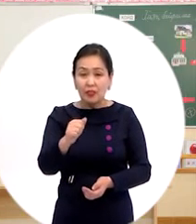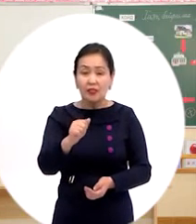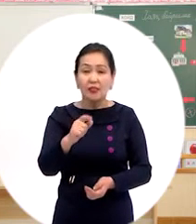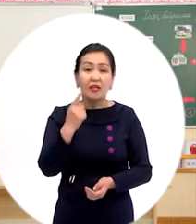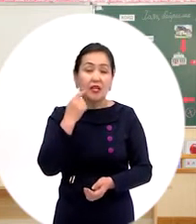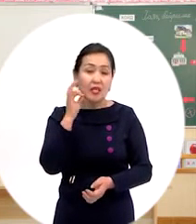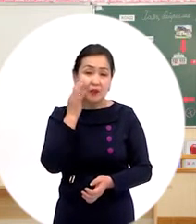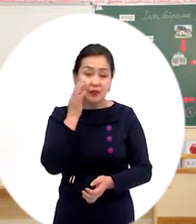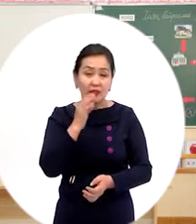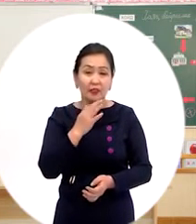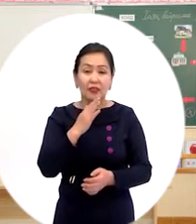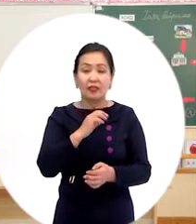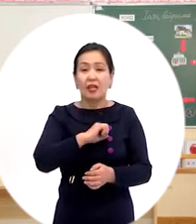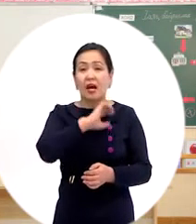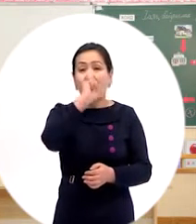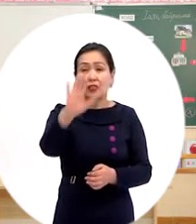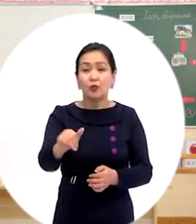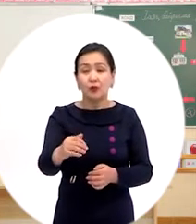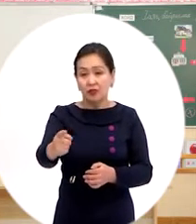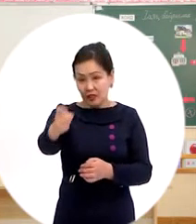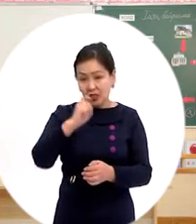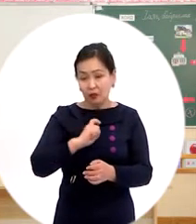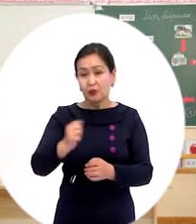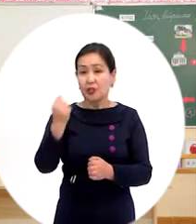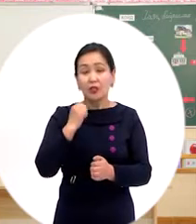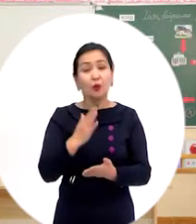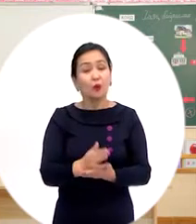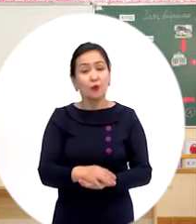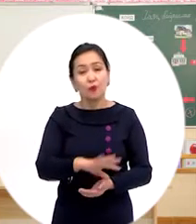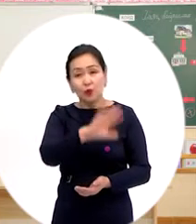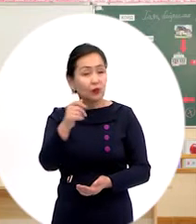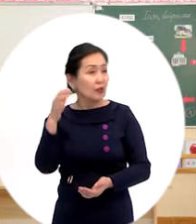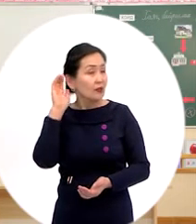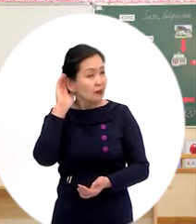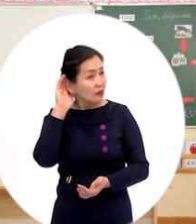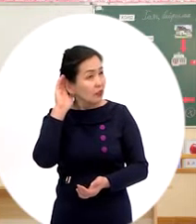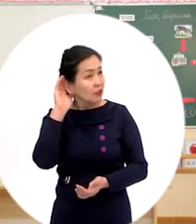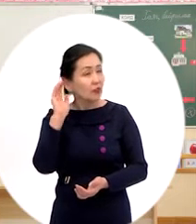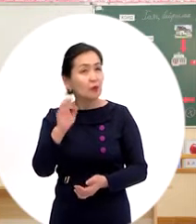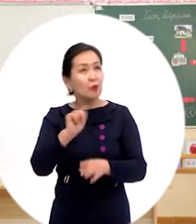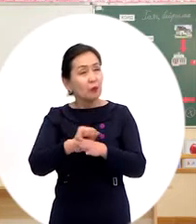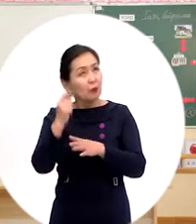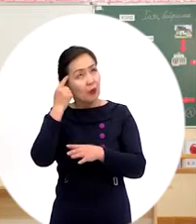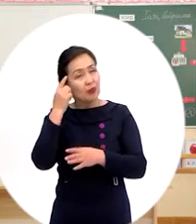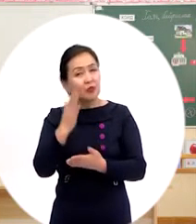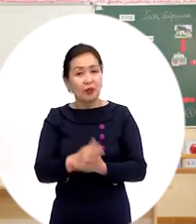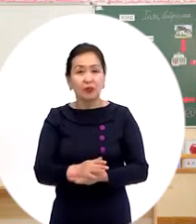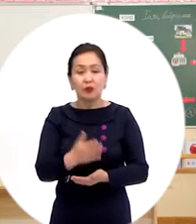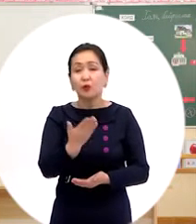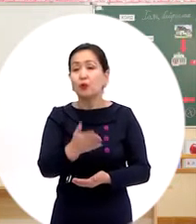асуултанд хариулж чадах уу? За, бүгдээрээ сайн сонсоод бодцгоож байгаарай.